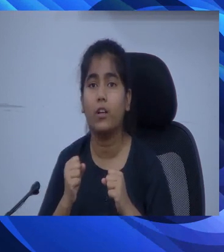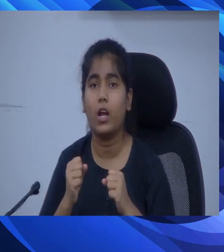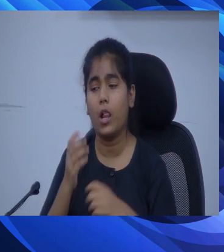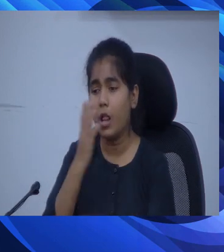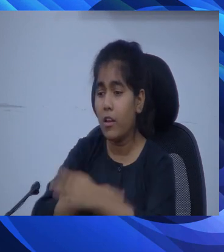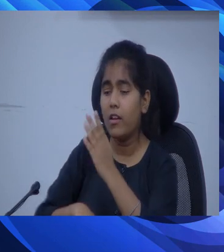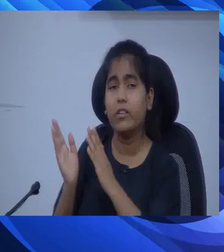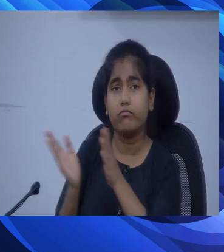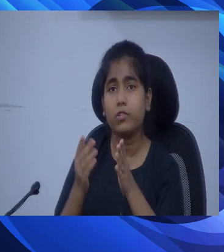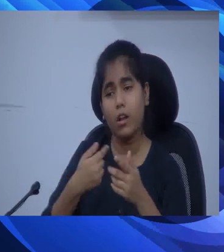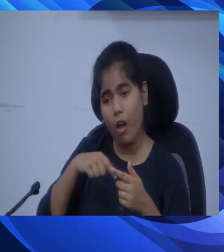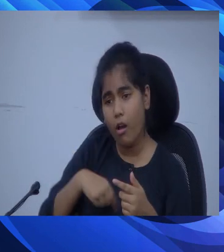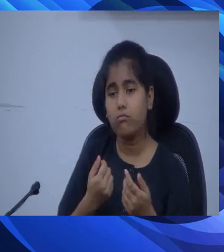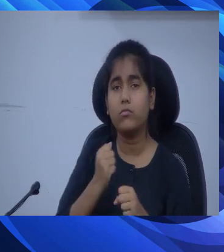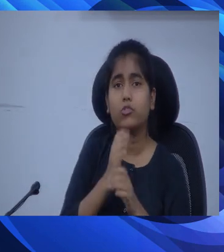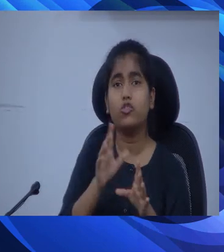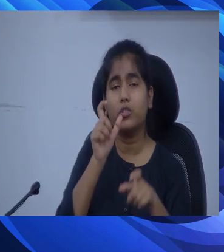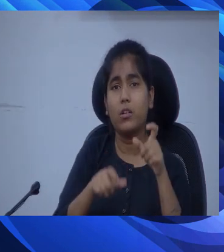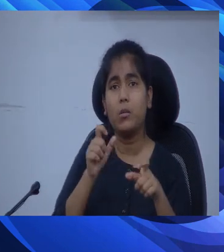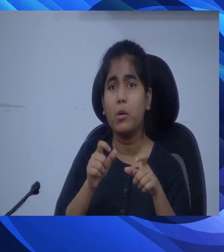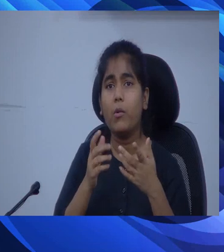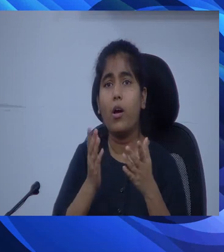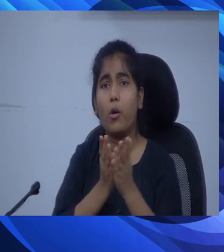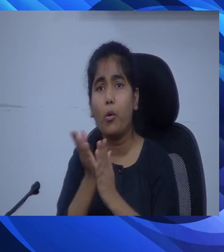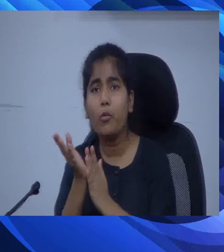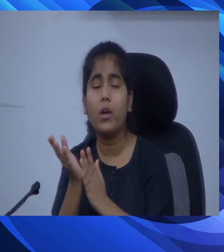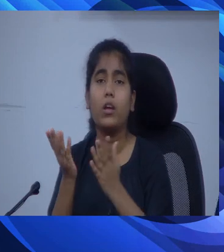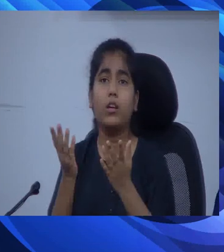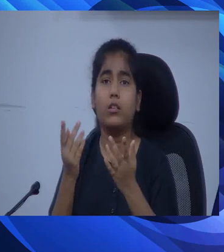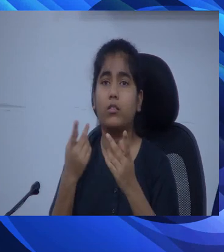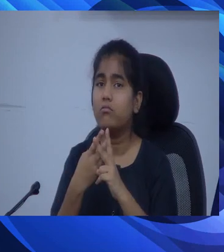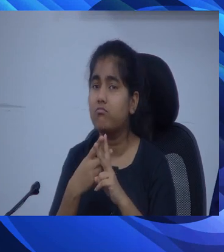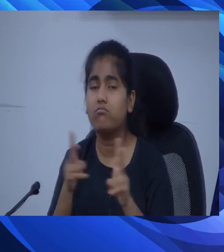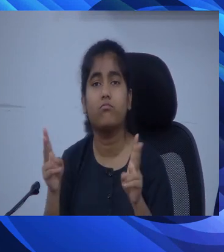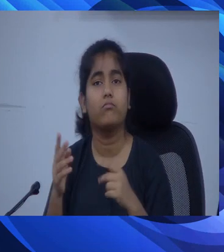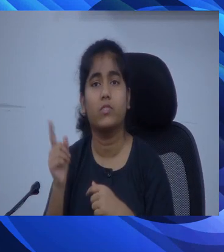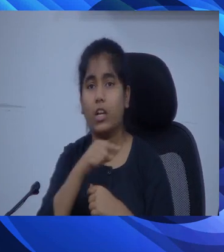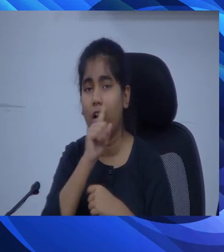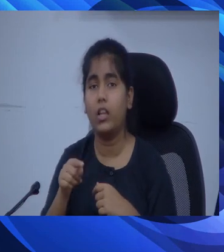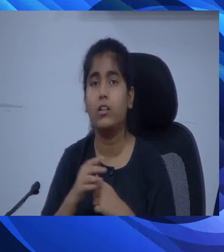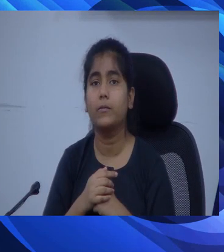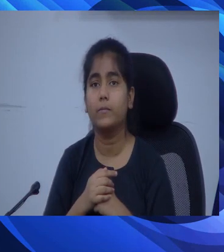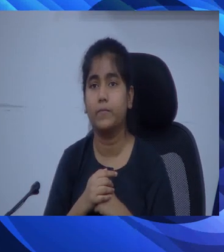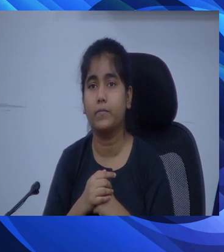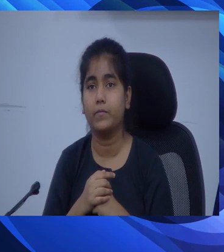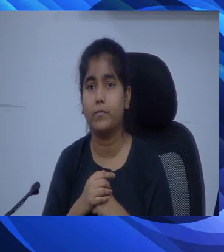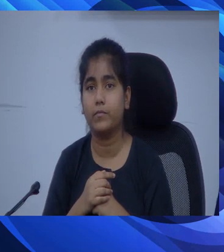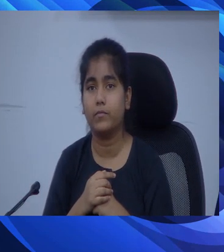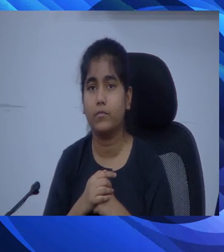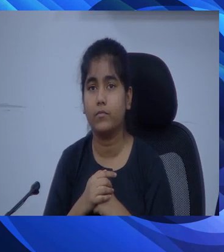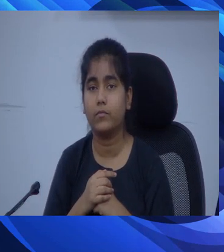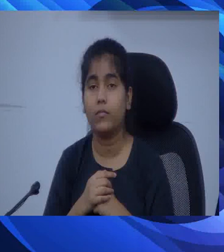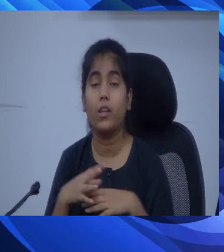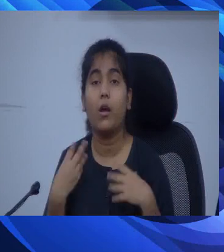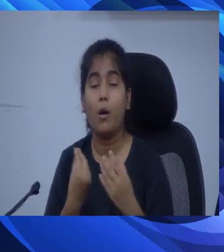पाएगा दिव्यांग, क्या अगर हम भी उस पर चढ़ना चाहेंगे तो हम भी उस पर नहीं चढ़ पाएंगे क्योंकि वो राइट वे में नहीं बना है। 1/12 जो मैक्सिमम होना चाहिए उस रूप